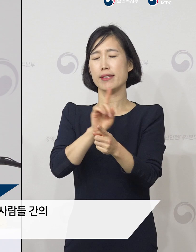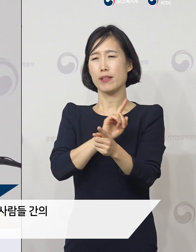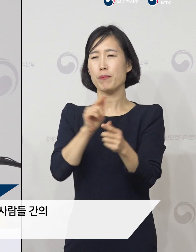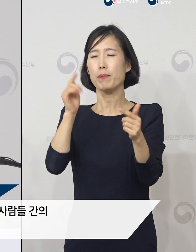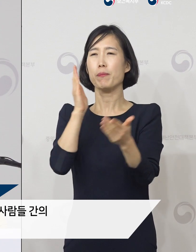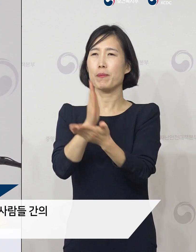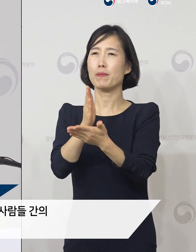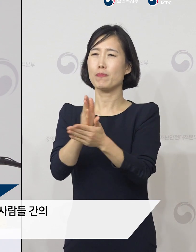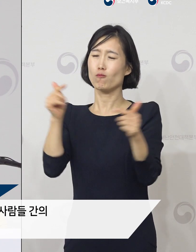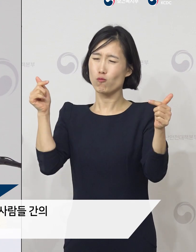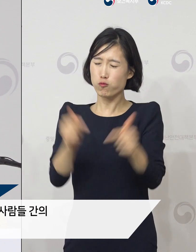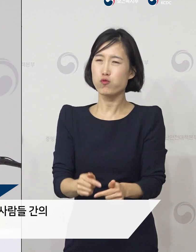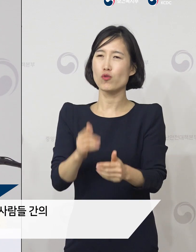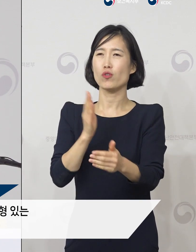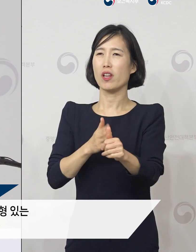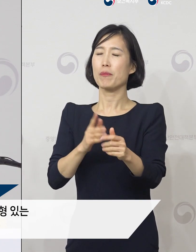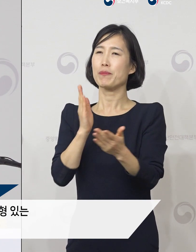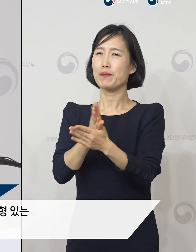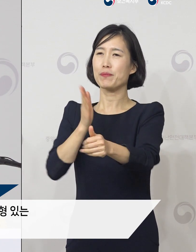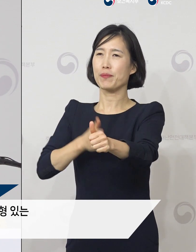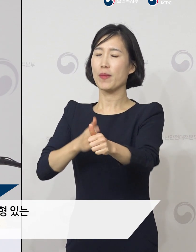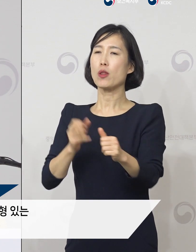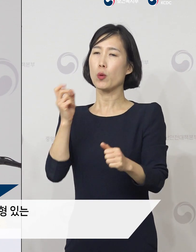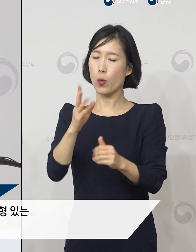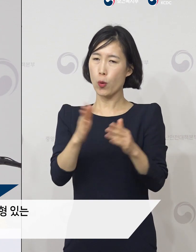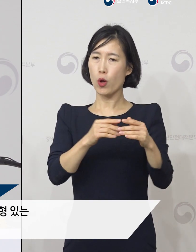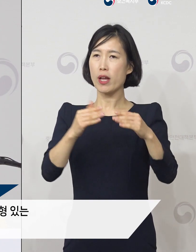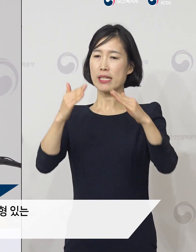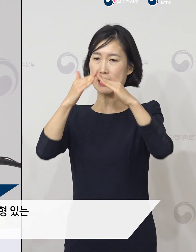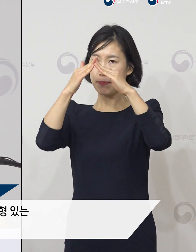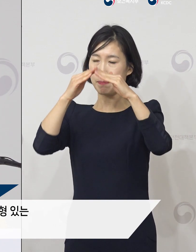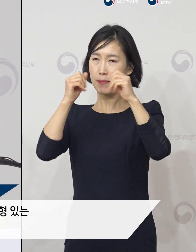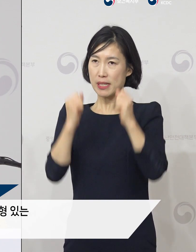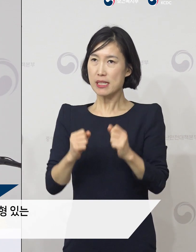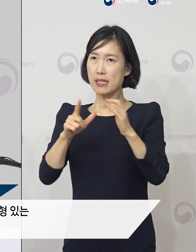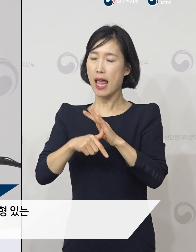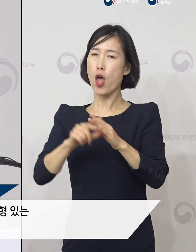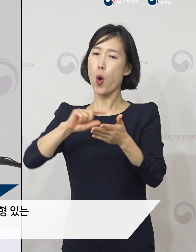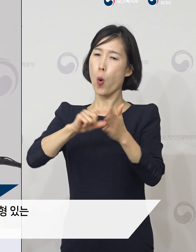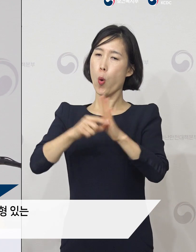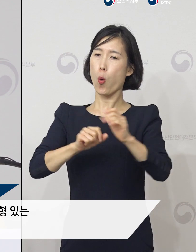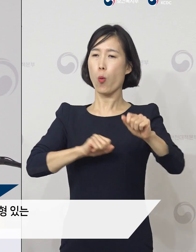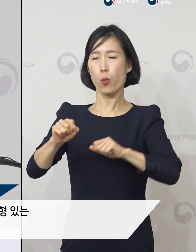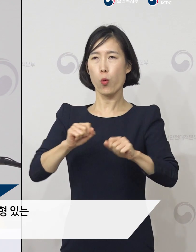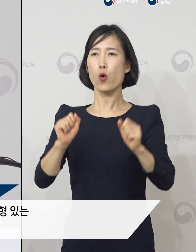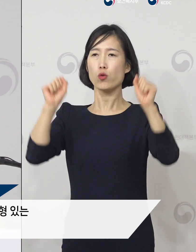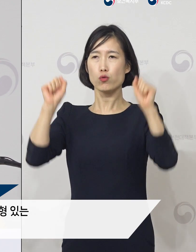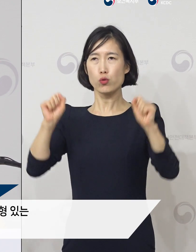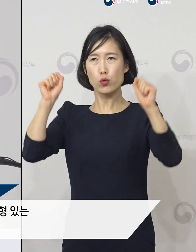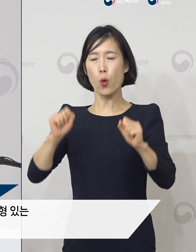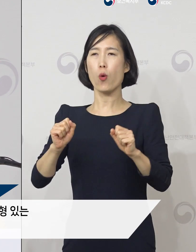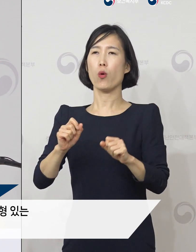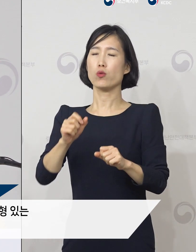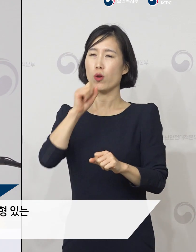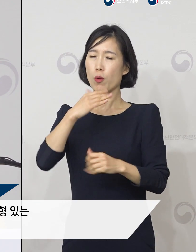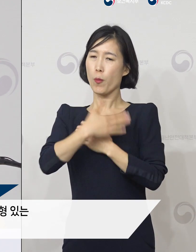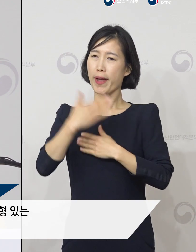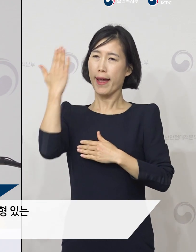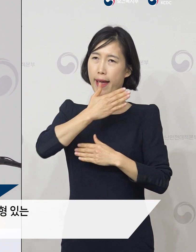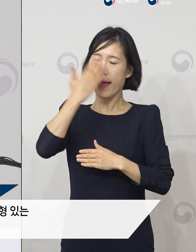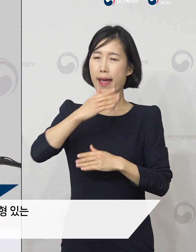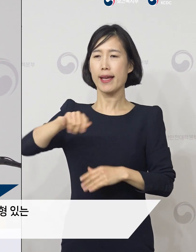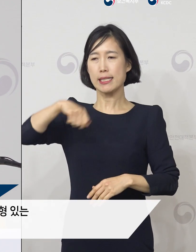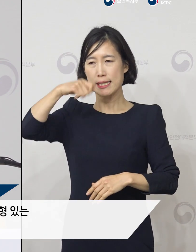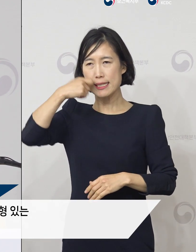최소화해 주시길 바랍니다. 집안에서 지낼 때는 적절한 신체 활동과 운동, 균형 있는 위생적인